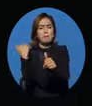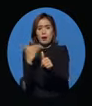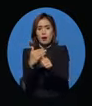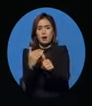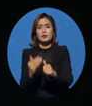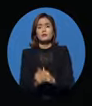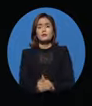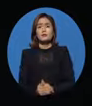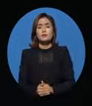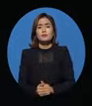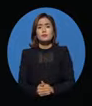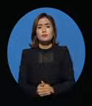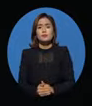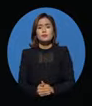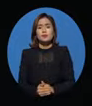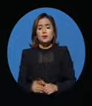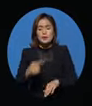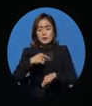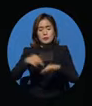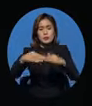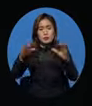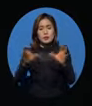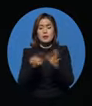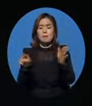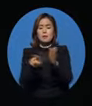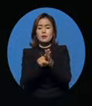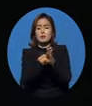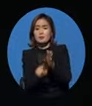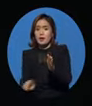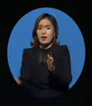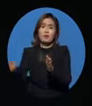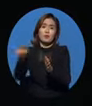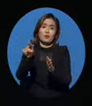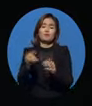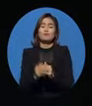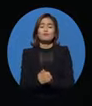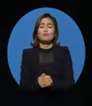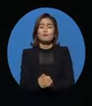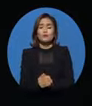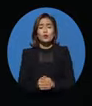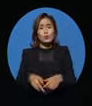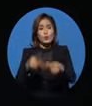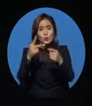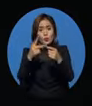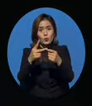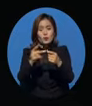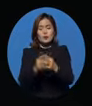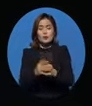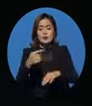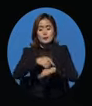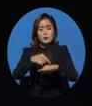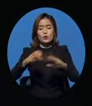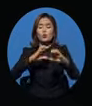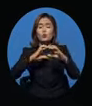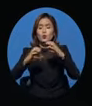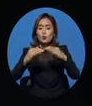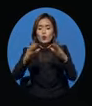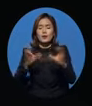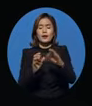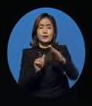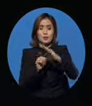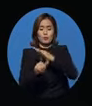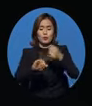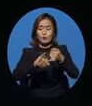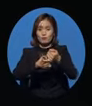하겠습니다 그래서 민주당의 신뢰를 회복하게 씁니다 둘째 민주적으로 소통하는 당대표가